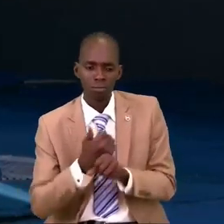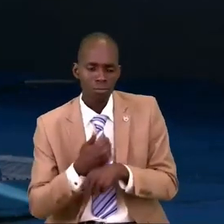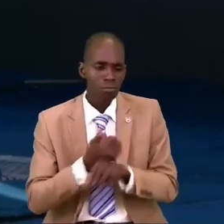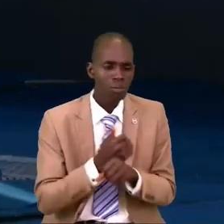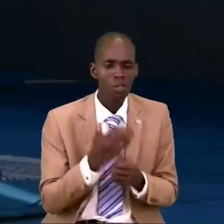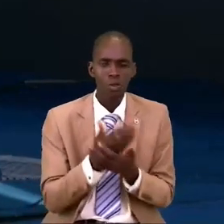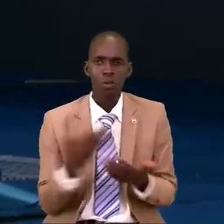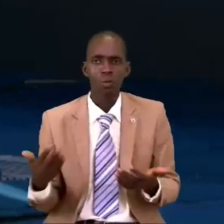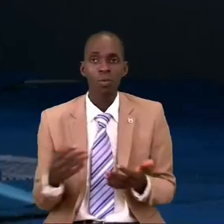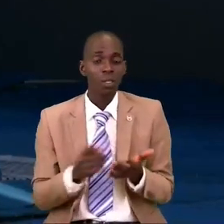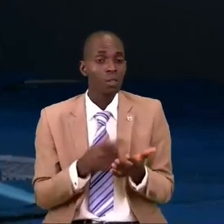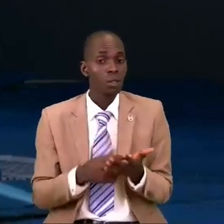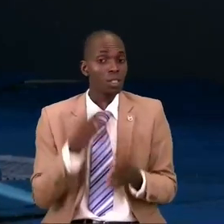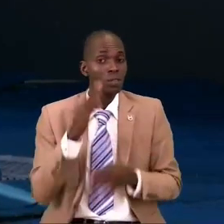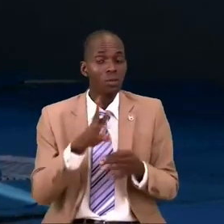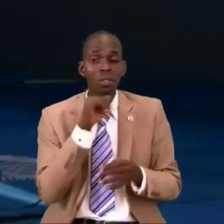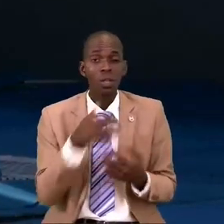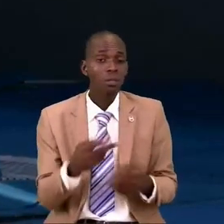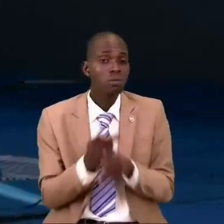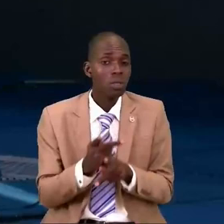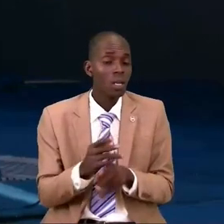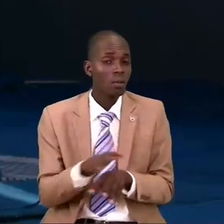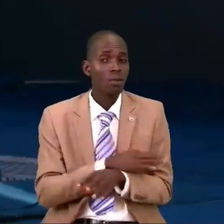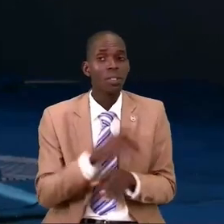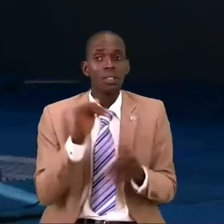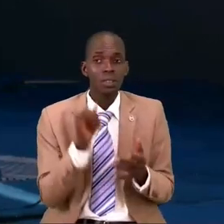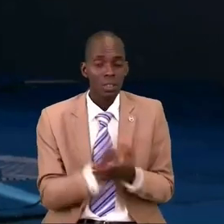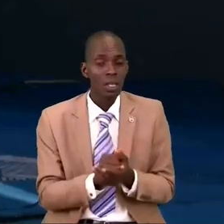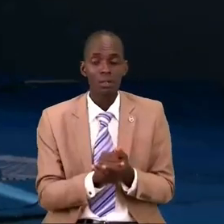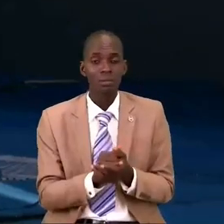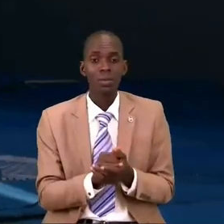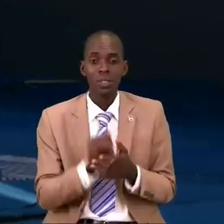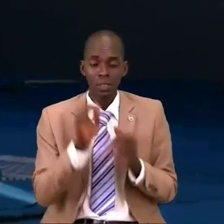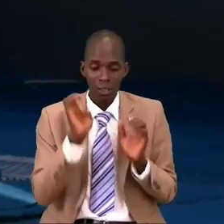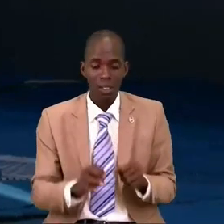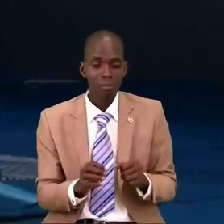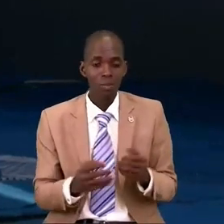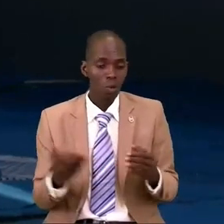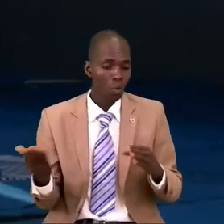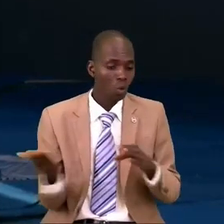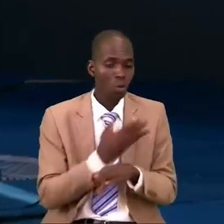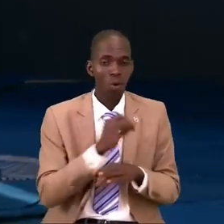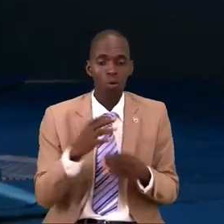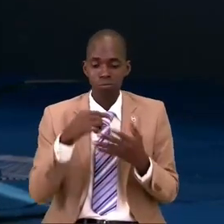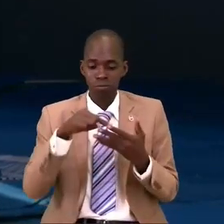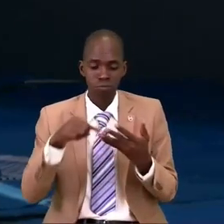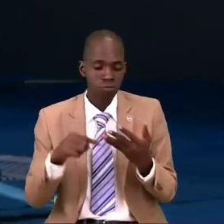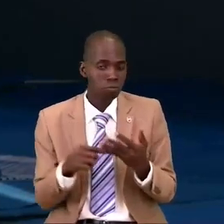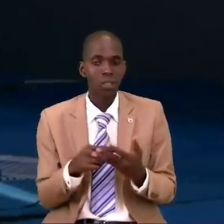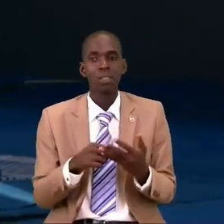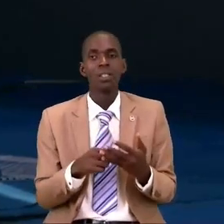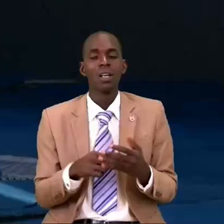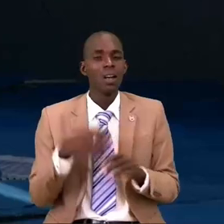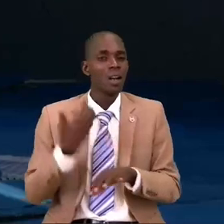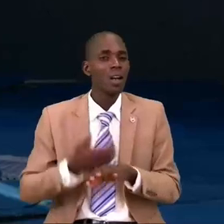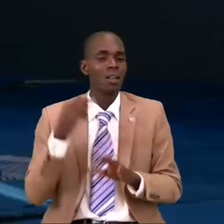risquer toute chose, la difficulté, même nos femmes qui tombent enceintes et qui